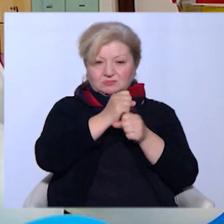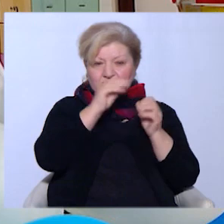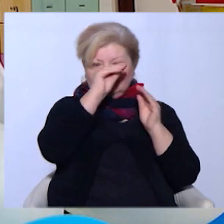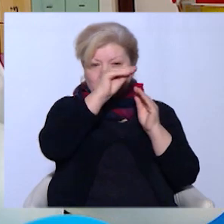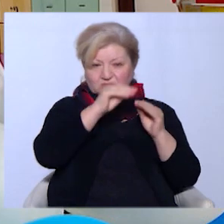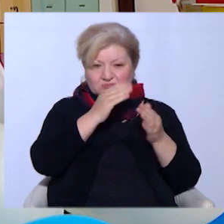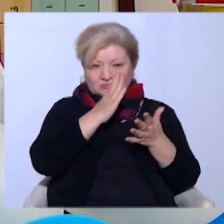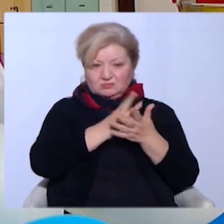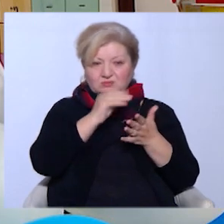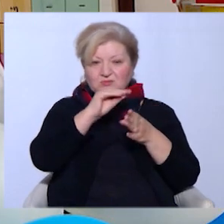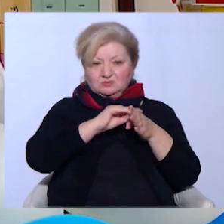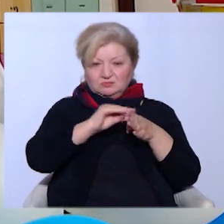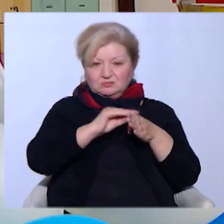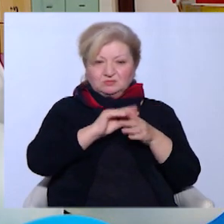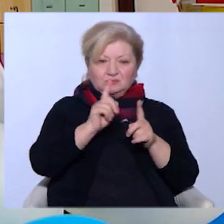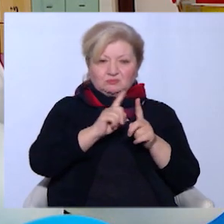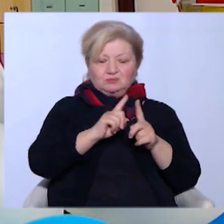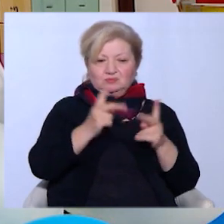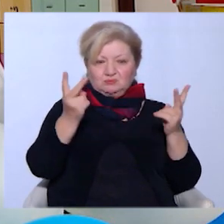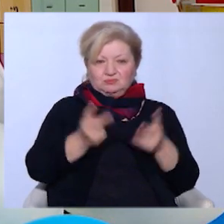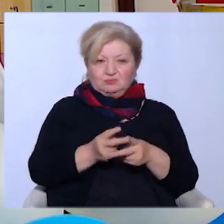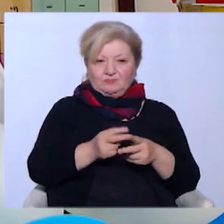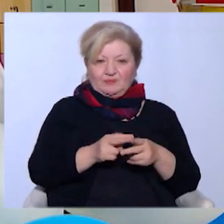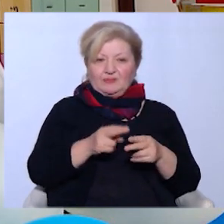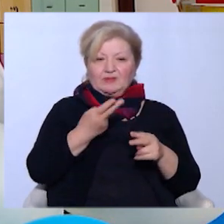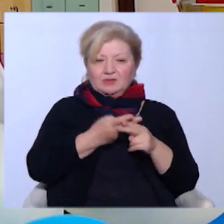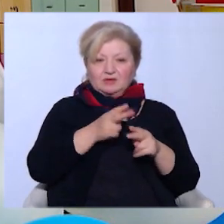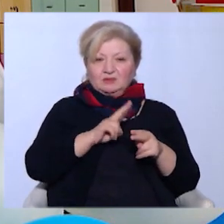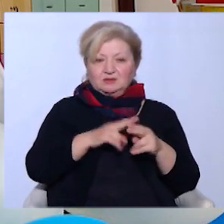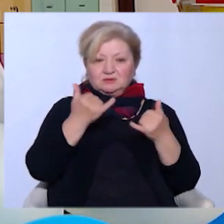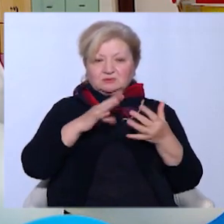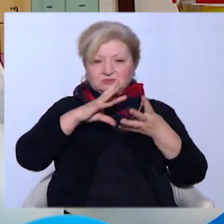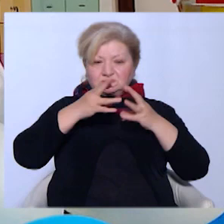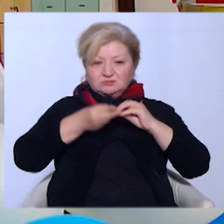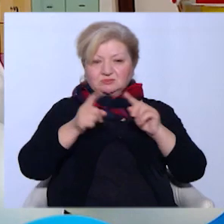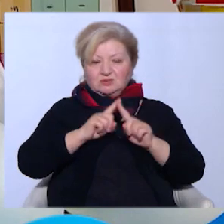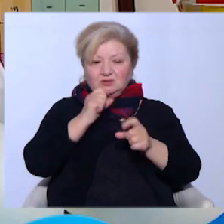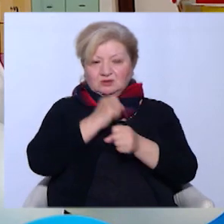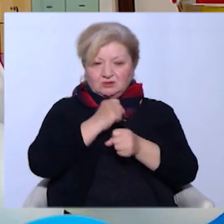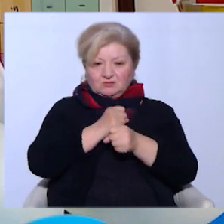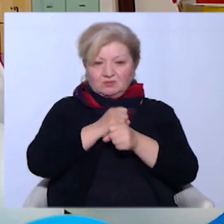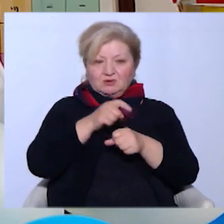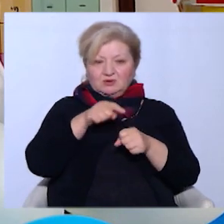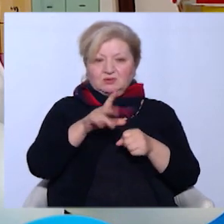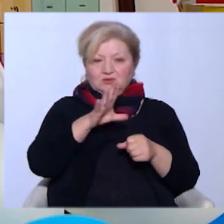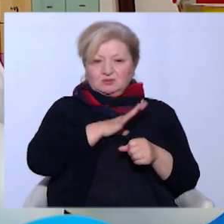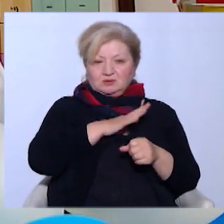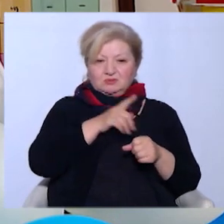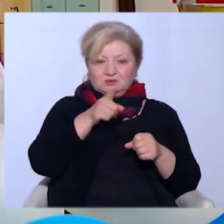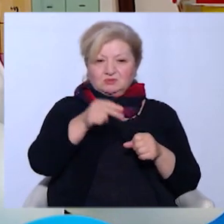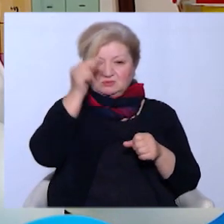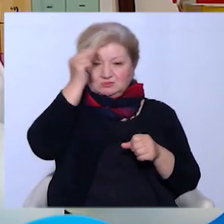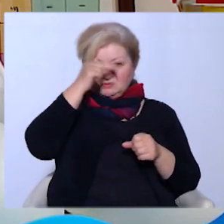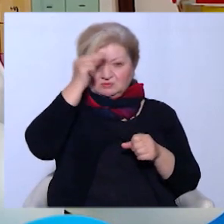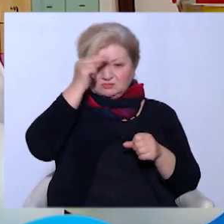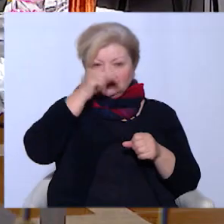გვაქვს და ჭრილობების დასამუშავებლად გამოიყენება აქტიურად. მაშასე, დღეს შევაჯამოთ, რა გავაკეთეთ